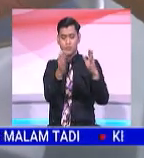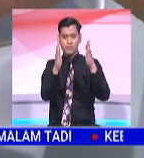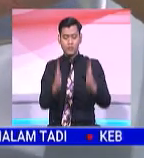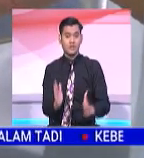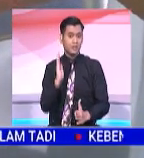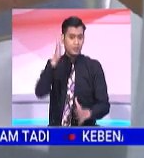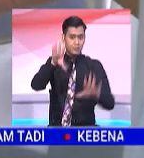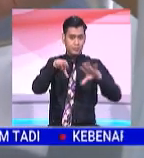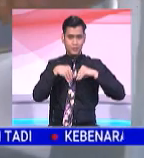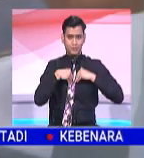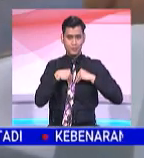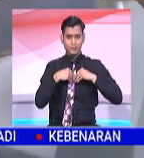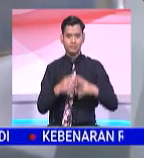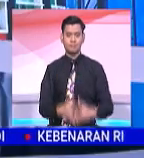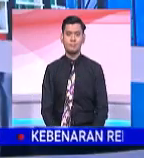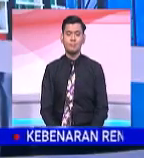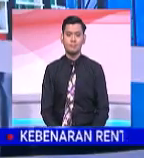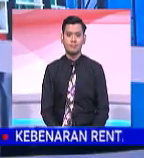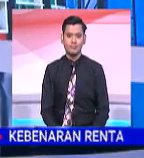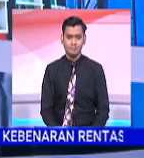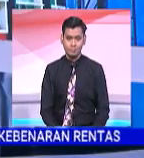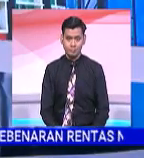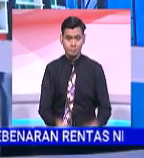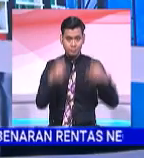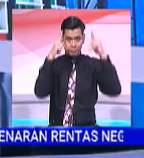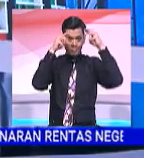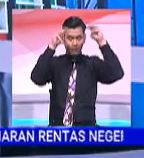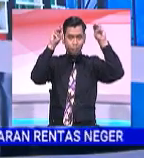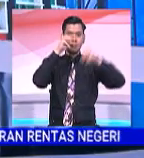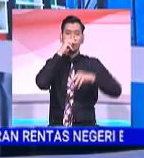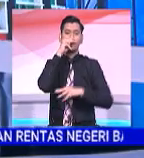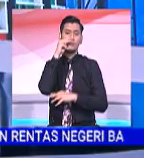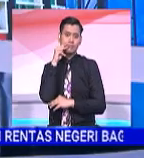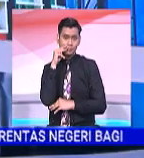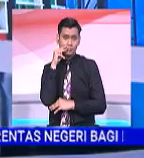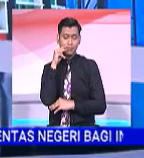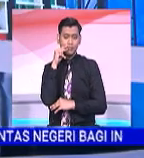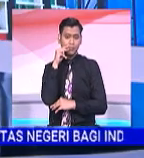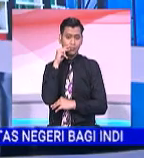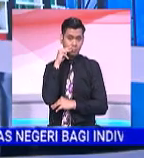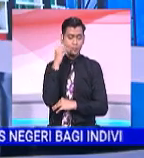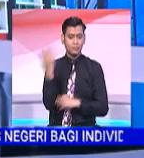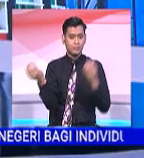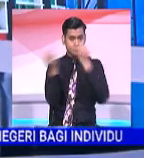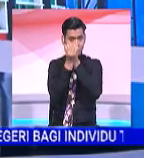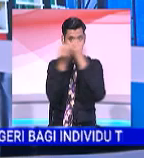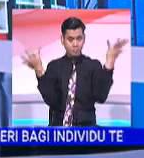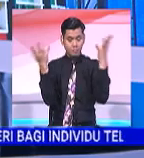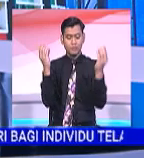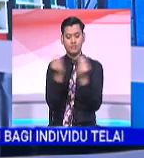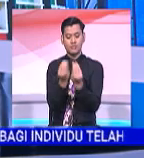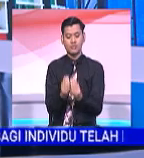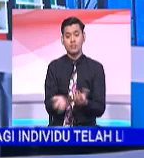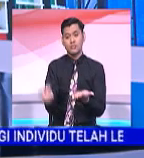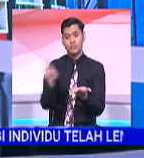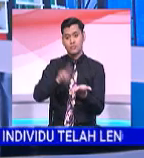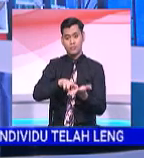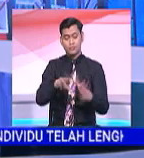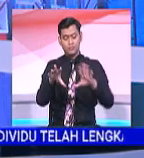menangguhkan sebab apa, serius tapi dapat dirawat, tidak ada berlaku apa-apa yang lebih daripada itu setakat ni. Seperti yang baru ni Pak,